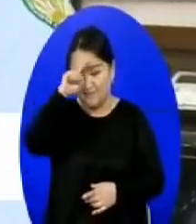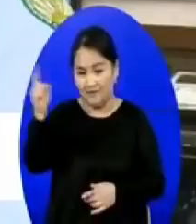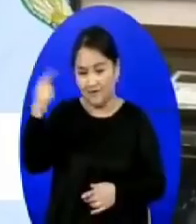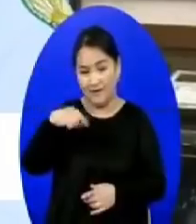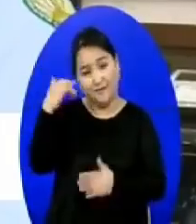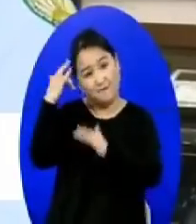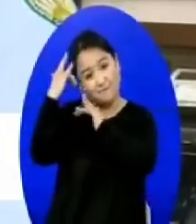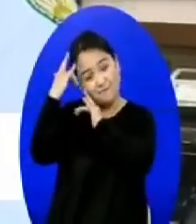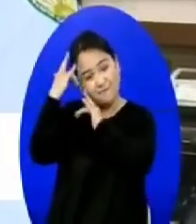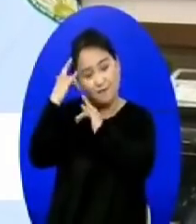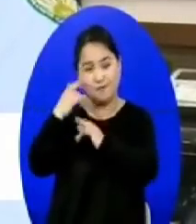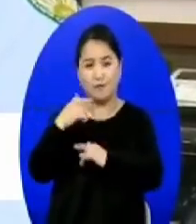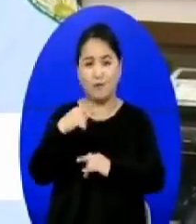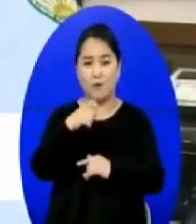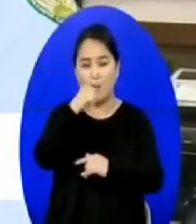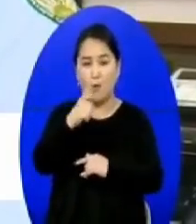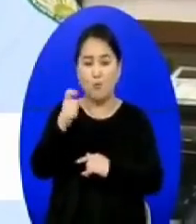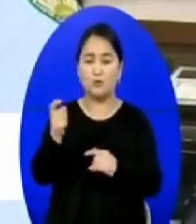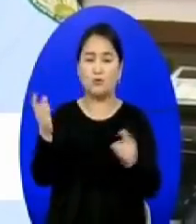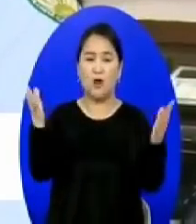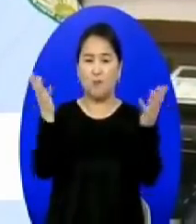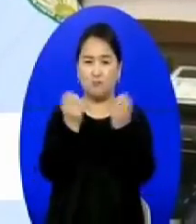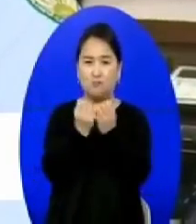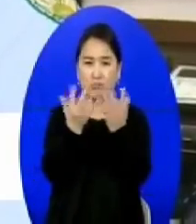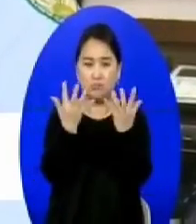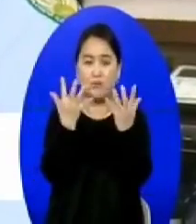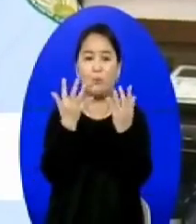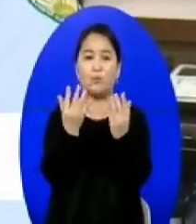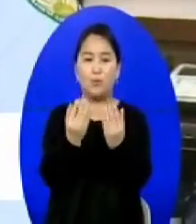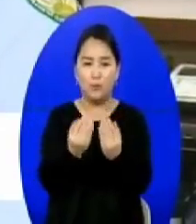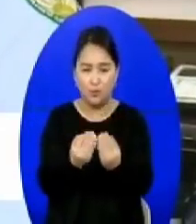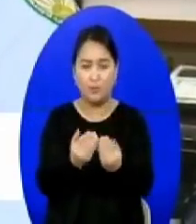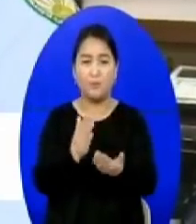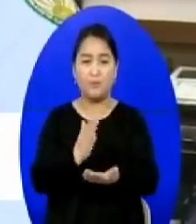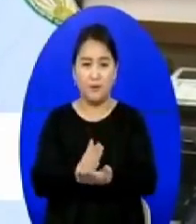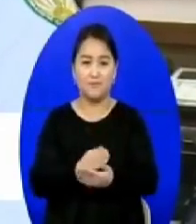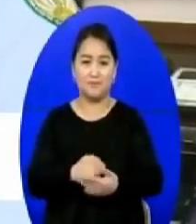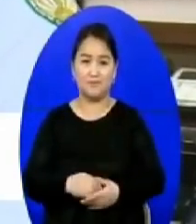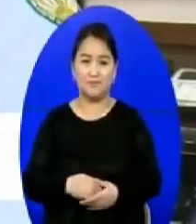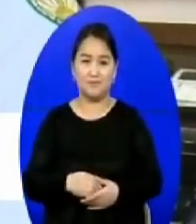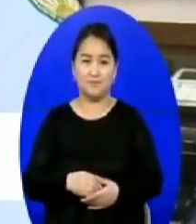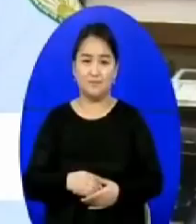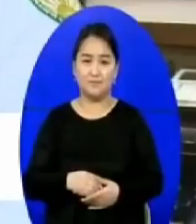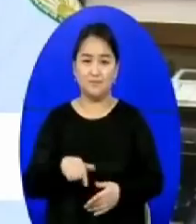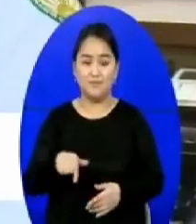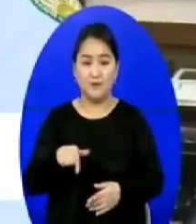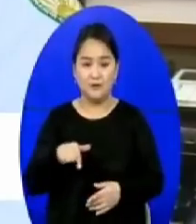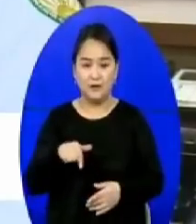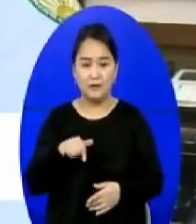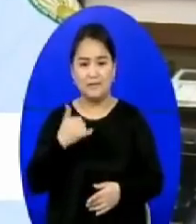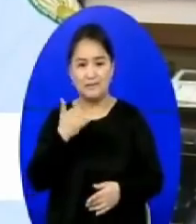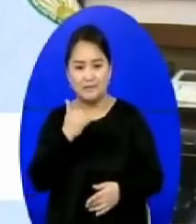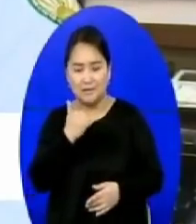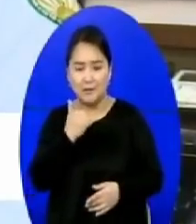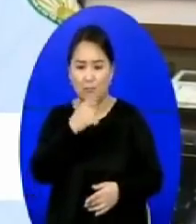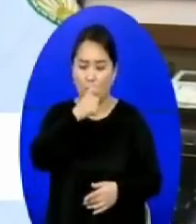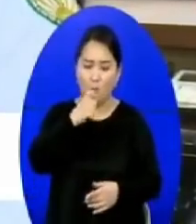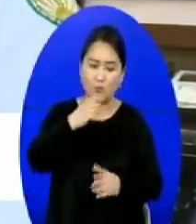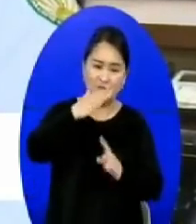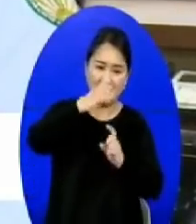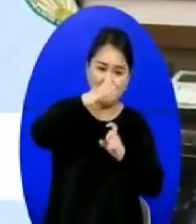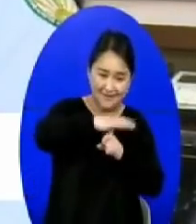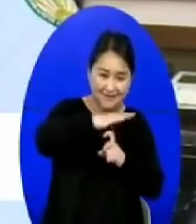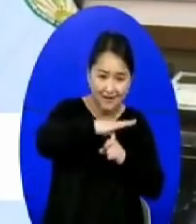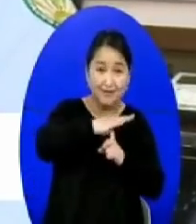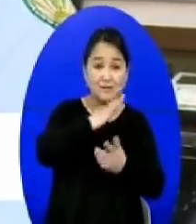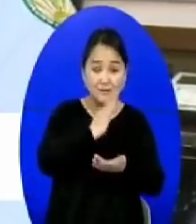хүмүүс одоо амбалтаараар хэвтийн имчилүүлэх хүмүүсийн тоог бол тодорхой хэмжээнд бас хязгаарлаж байна. Яг зайлшгүй шинээр гэмтэж ирж байгаа